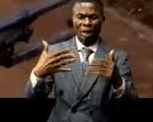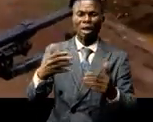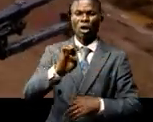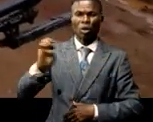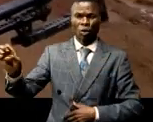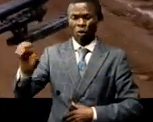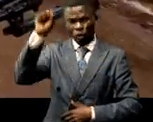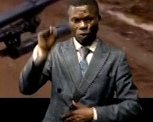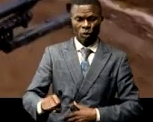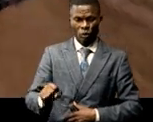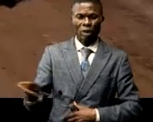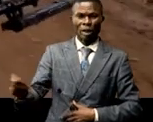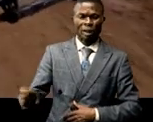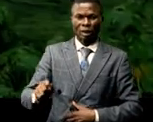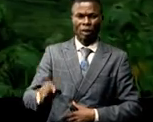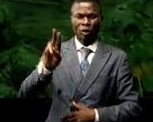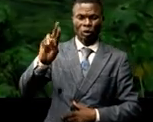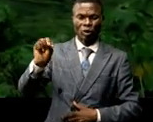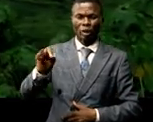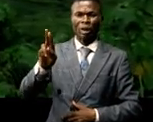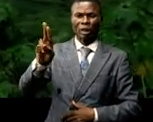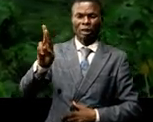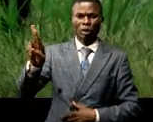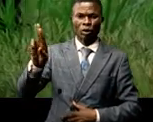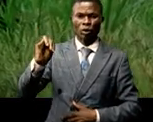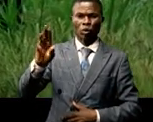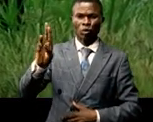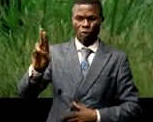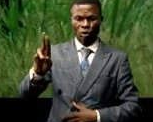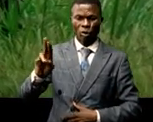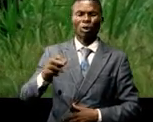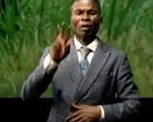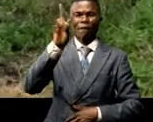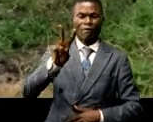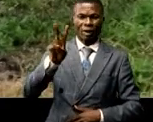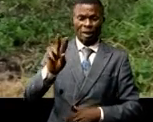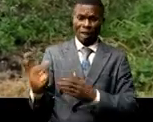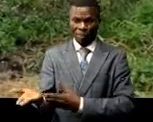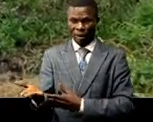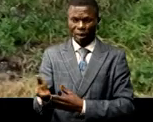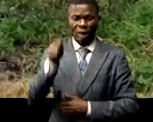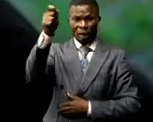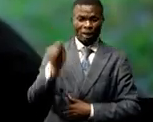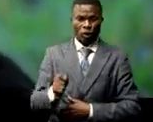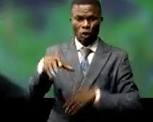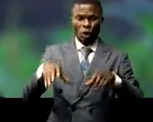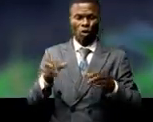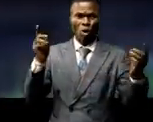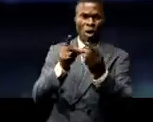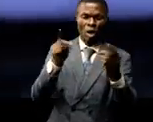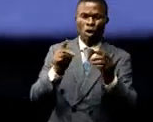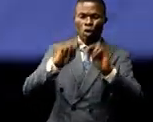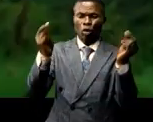sud en territoire des Djougou et Irumou. Tôt le matin de ce vendredi, l'armée a lancé une offensive contre un groupe de la milice